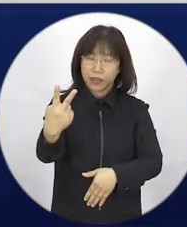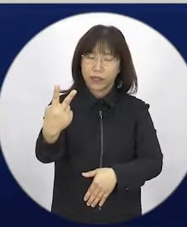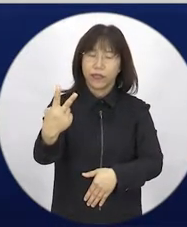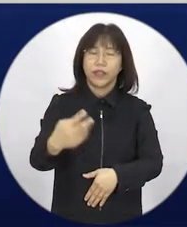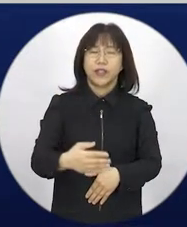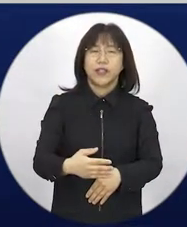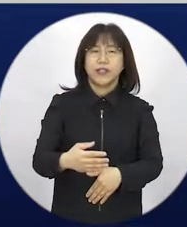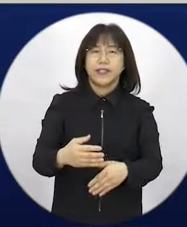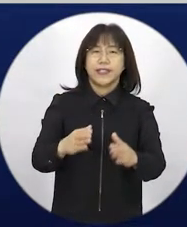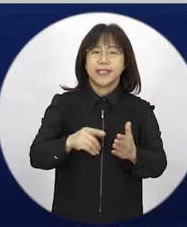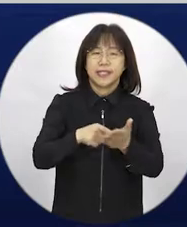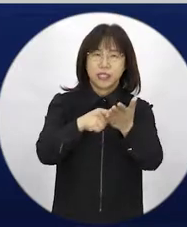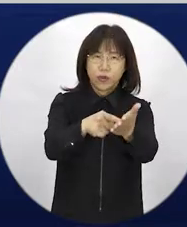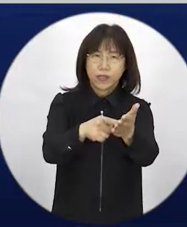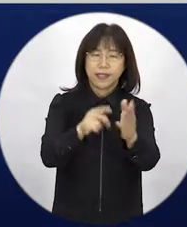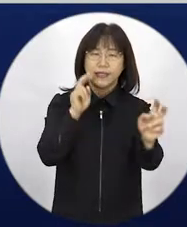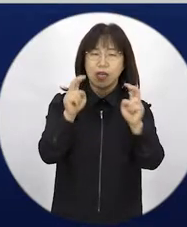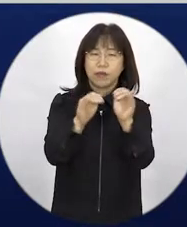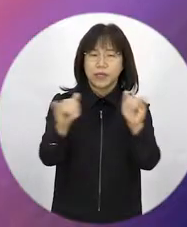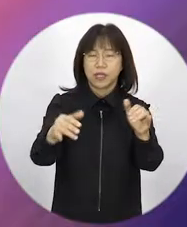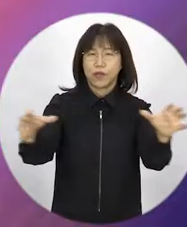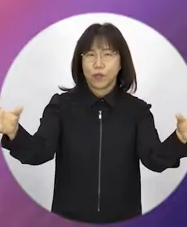지원사업 참가자를 모집합니다.